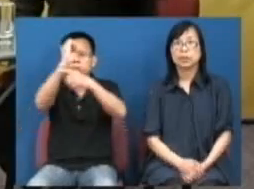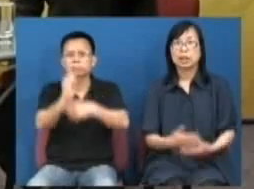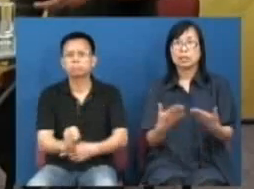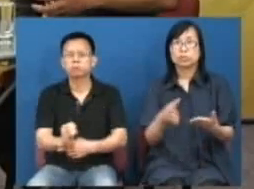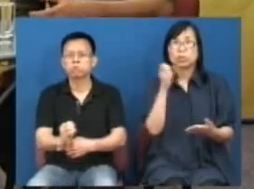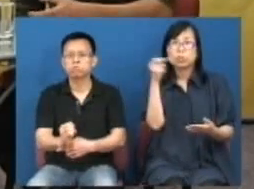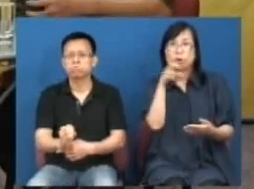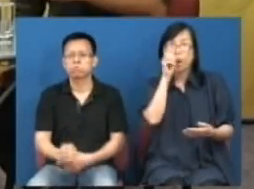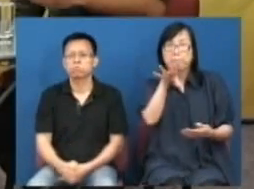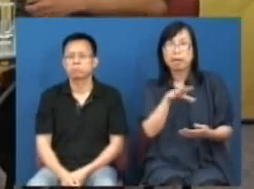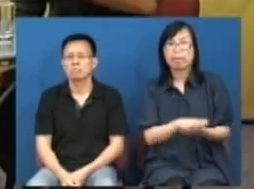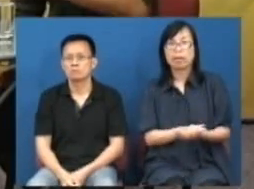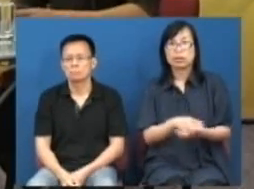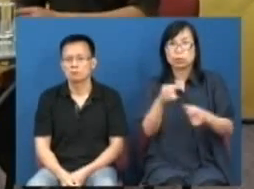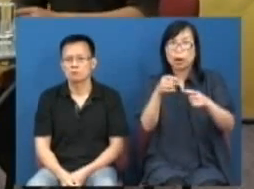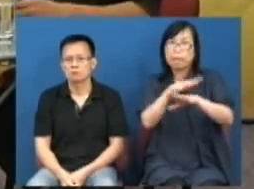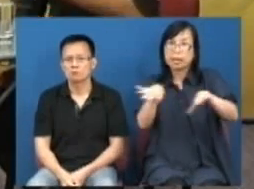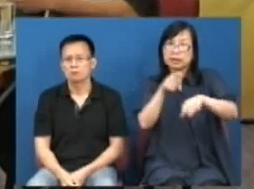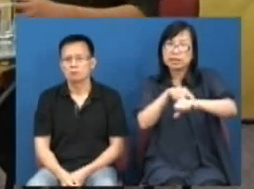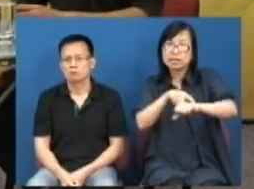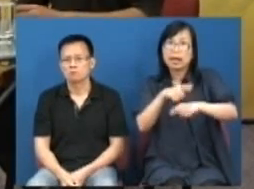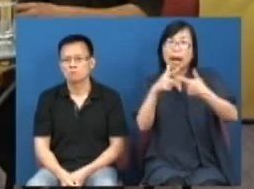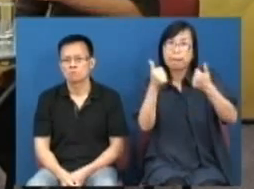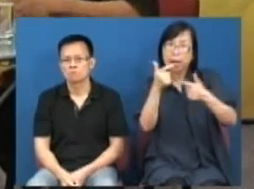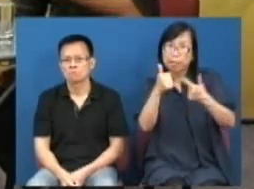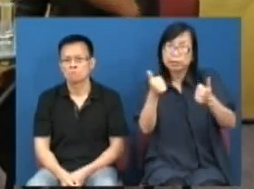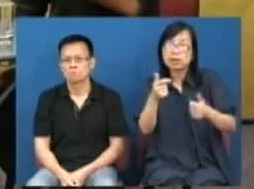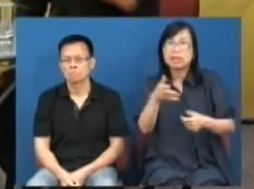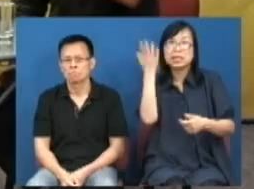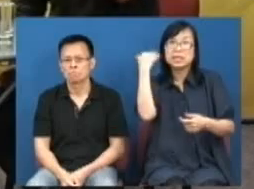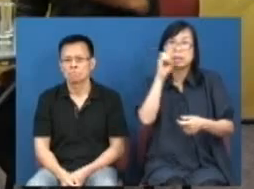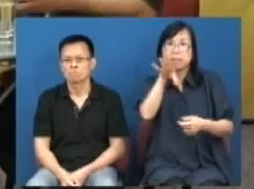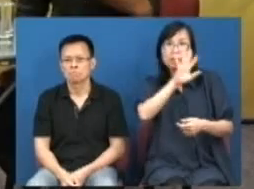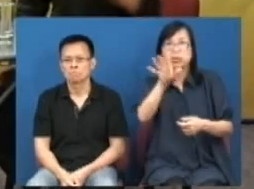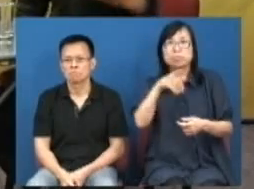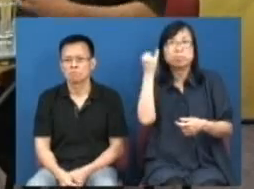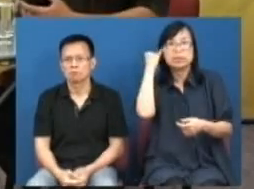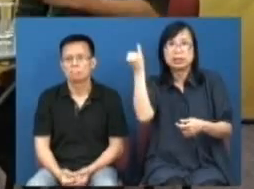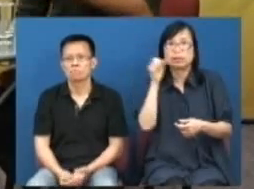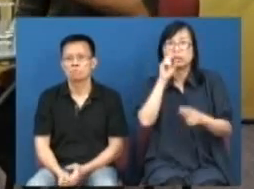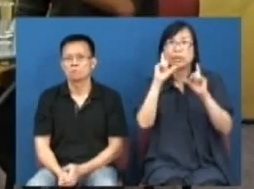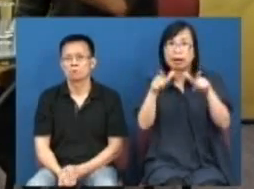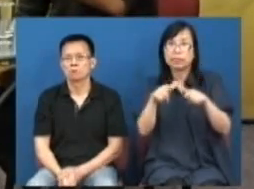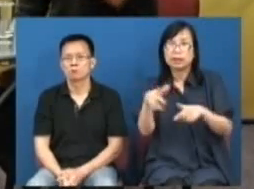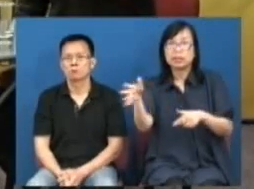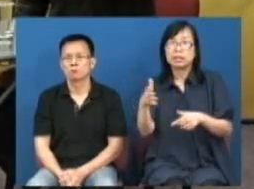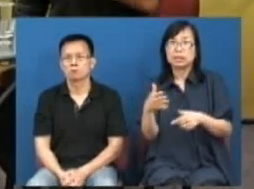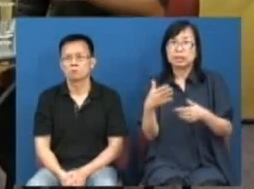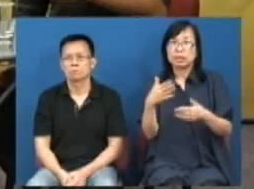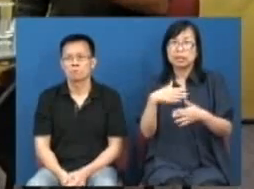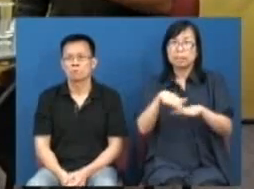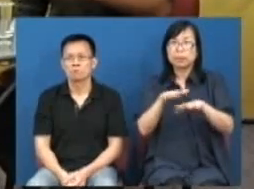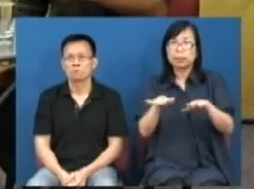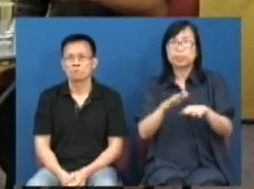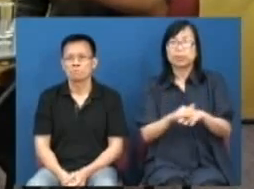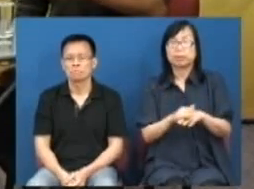問多個問題，喂，咁呢個所謂平等時間係咪合理咧？以前網民都未必識得去問呢個問題，一般人真係唔識問嘅，即係覺得哦平，一般概念就覺得